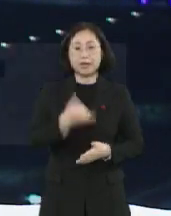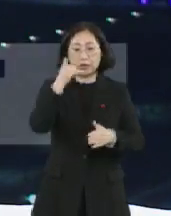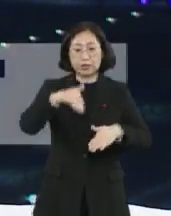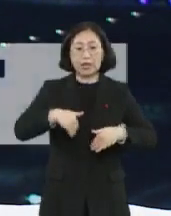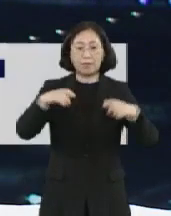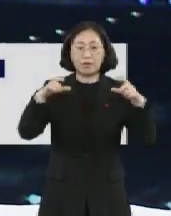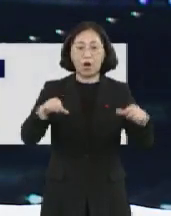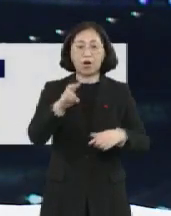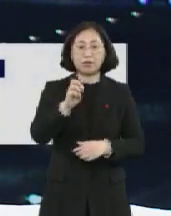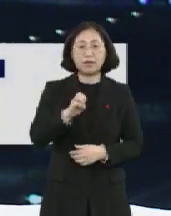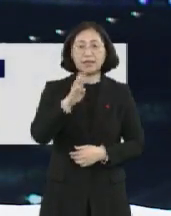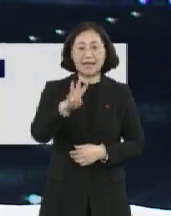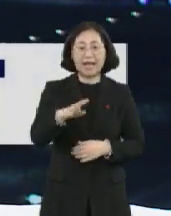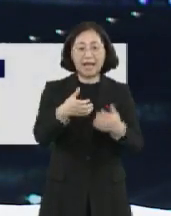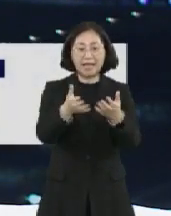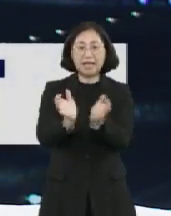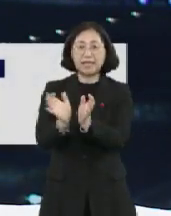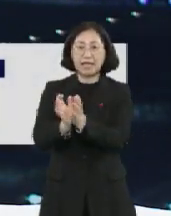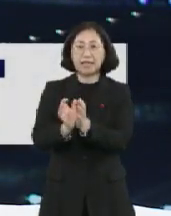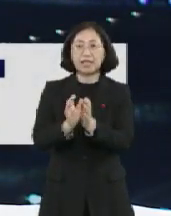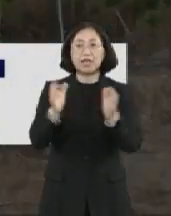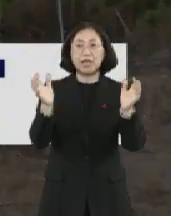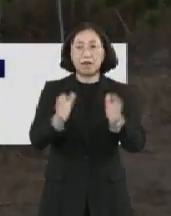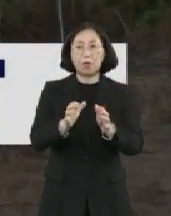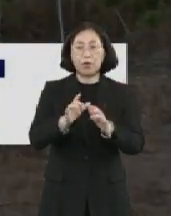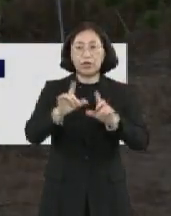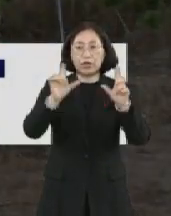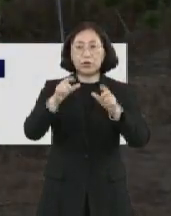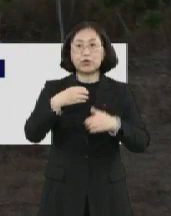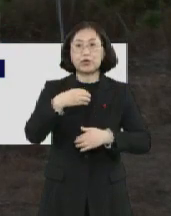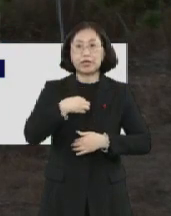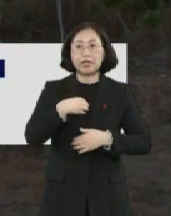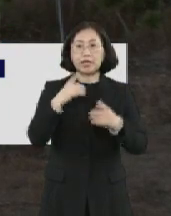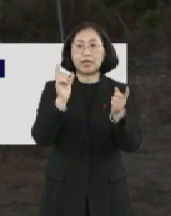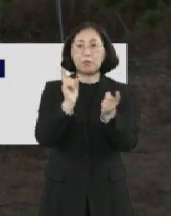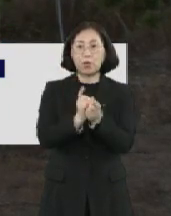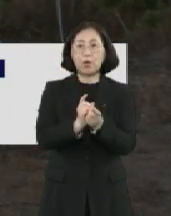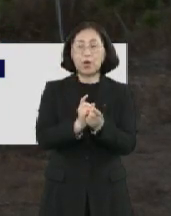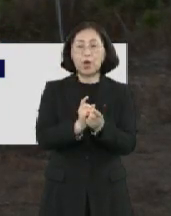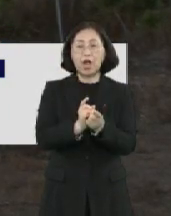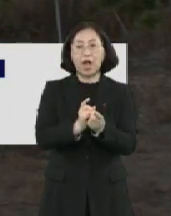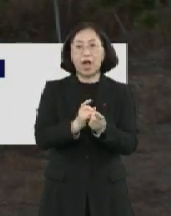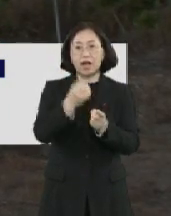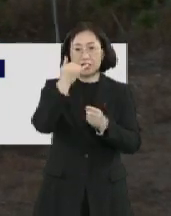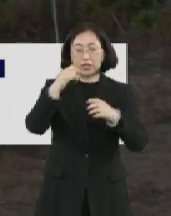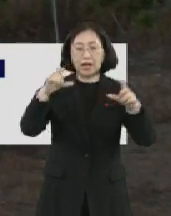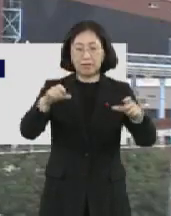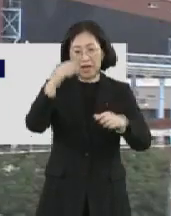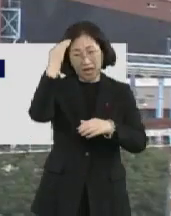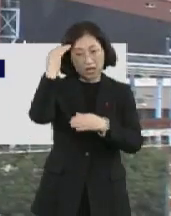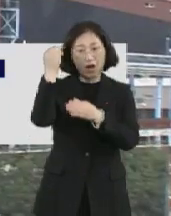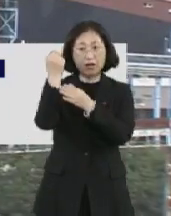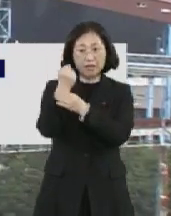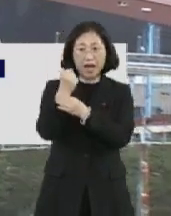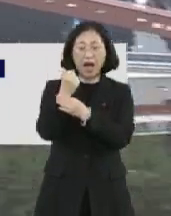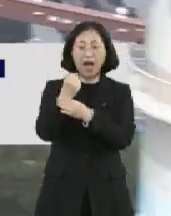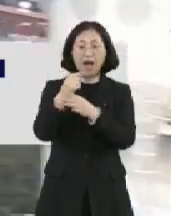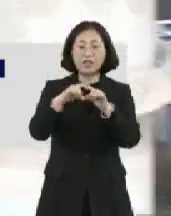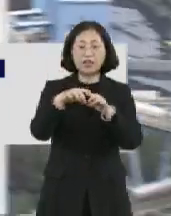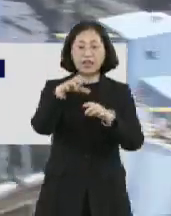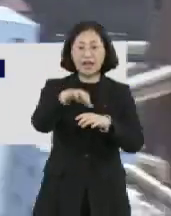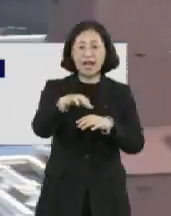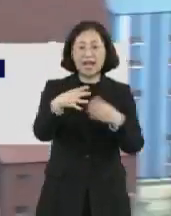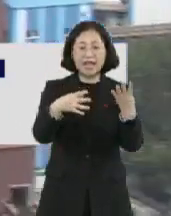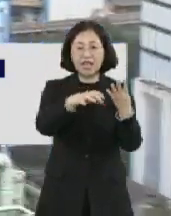충남권 34 개 단체가 모인 기구 위기 충남 행동이 충청남도 늬 석탄 화력발전소가 있는 네 곳의